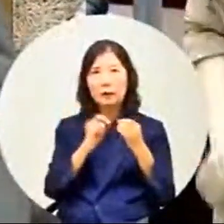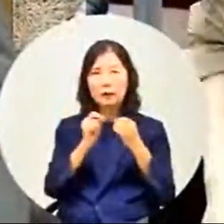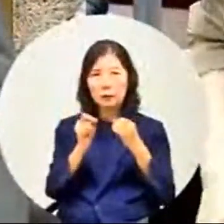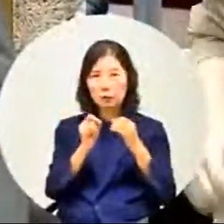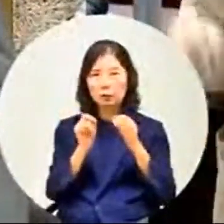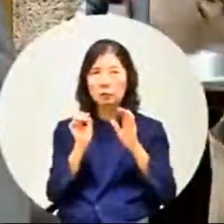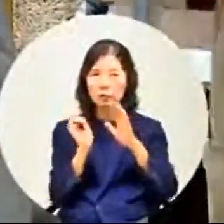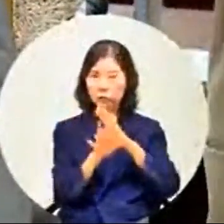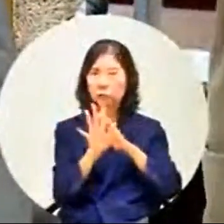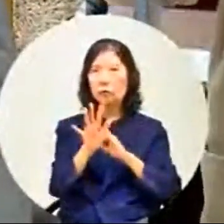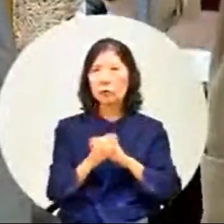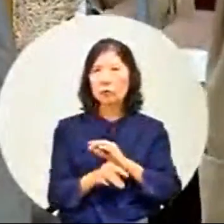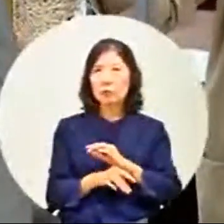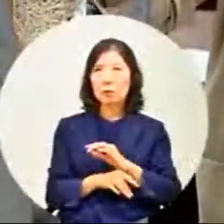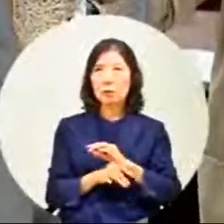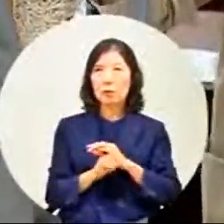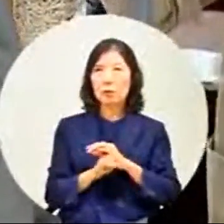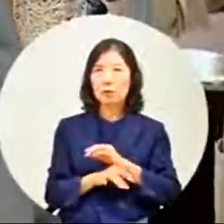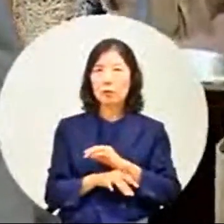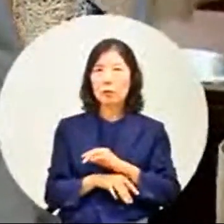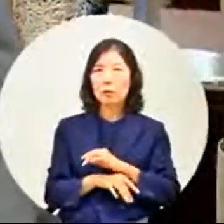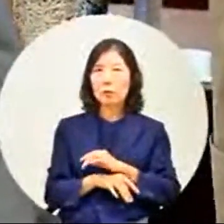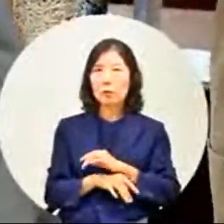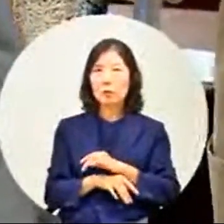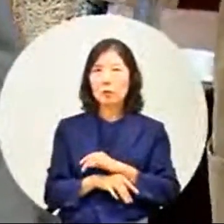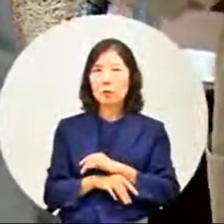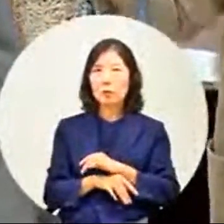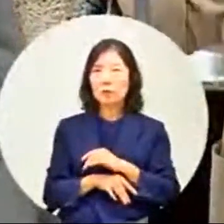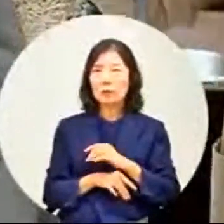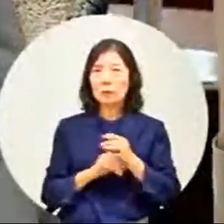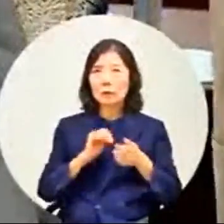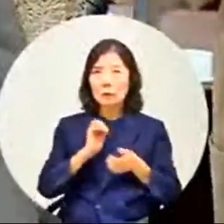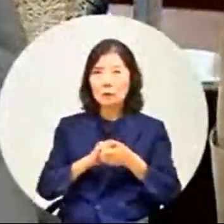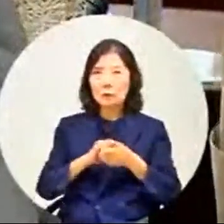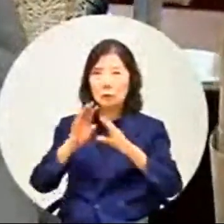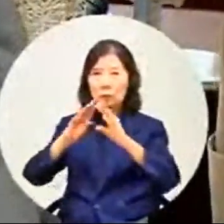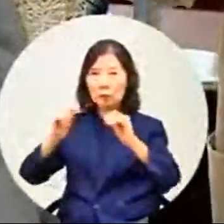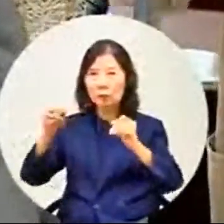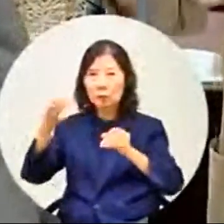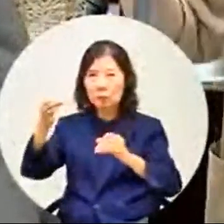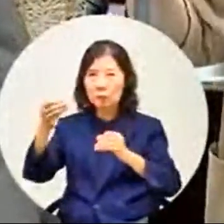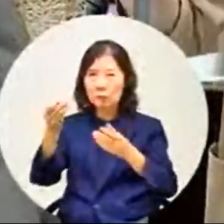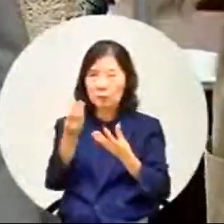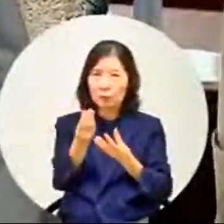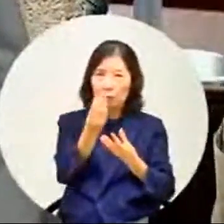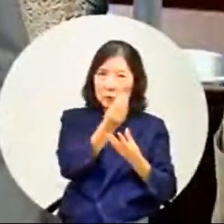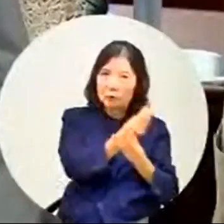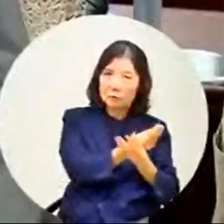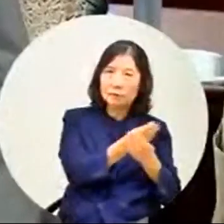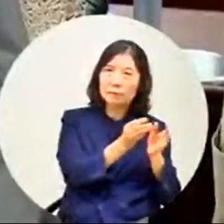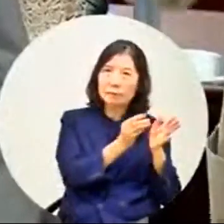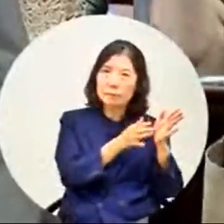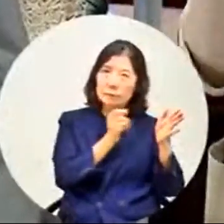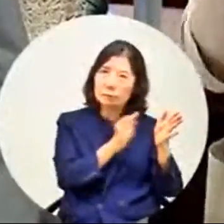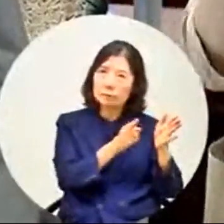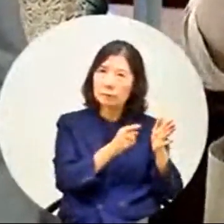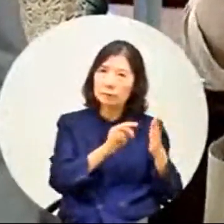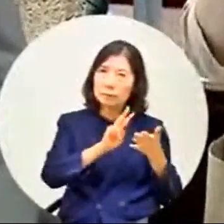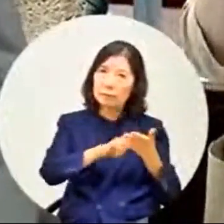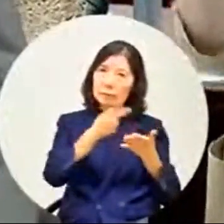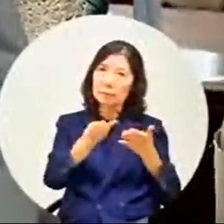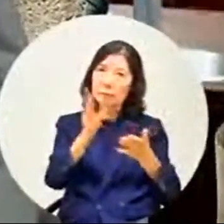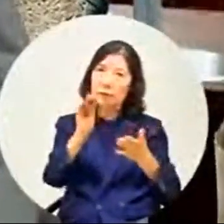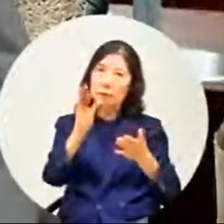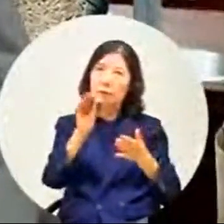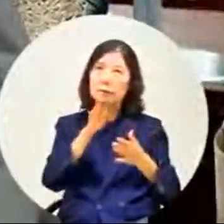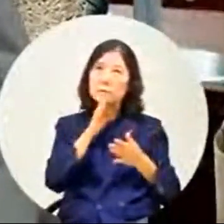了。 好，那请问你，那后所以确实是把用地费用挪给去买车厢变更了吗？是不是？ 对，